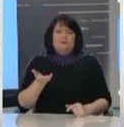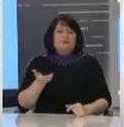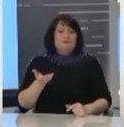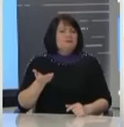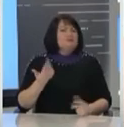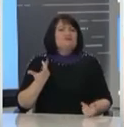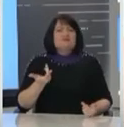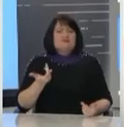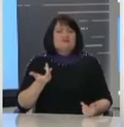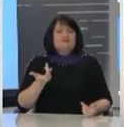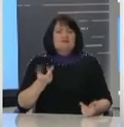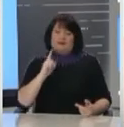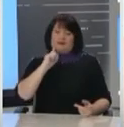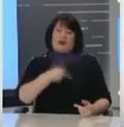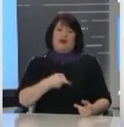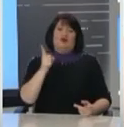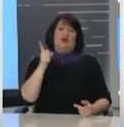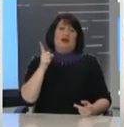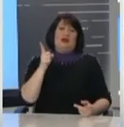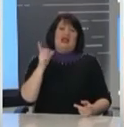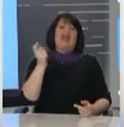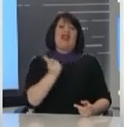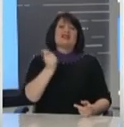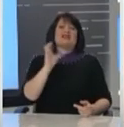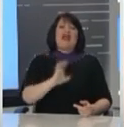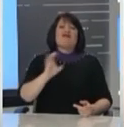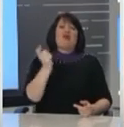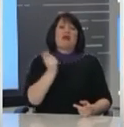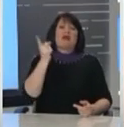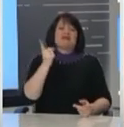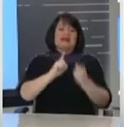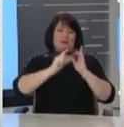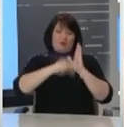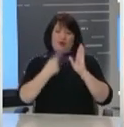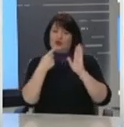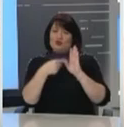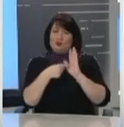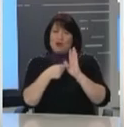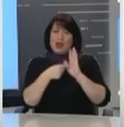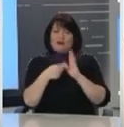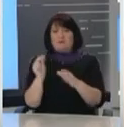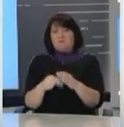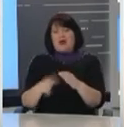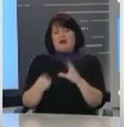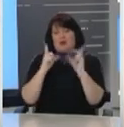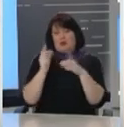αποτελεί επιταγή των δανειστών, επιταγή του μνημονίου, το οποίο εψήφισε.